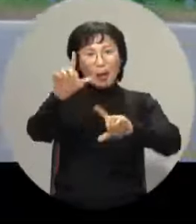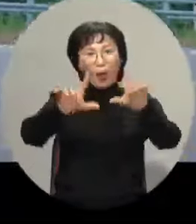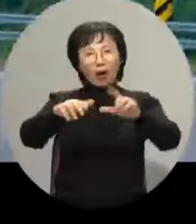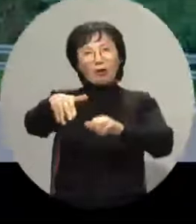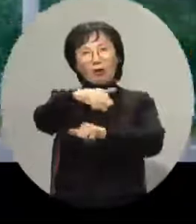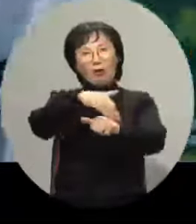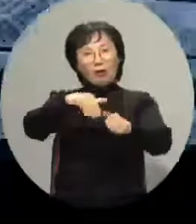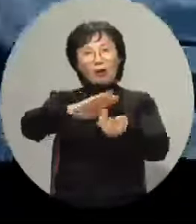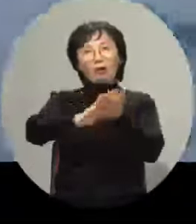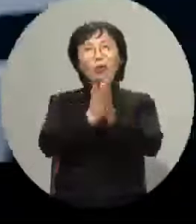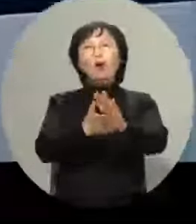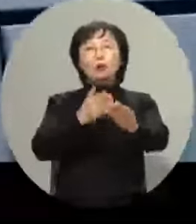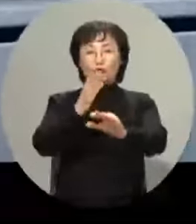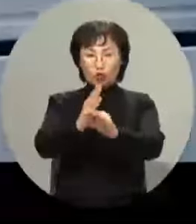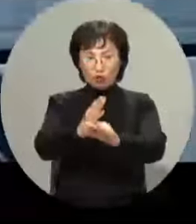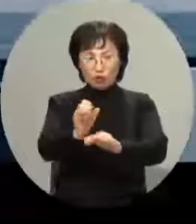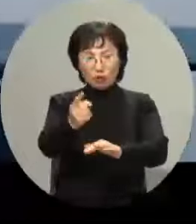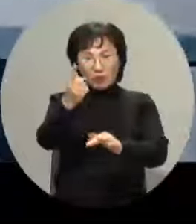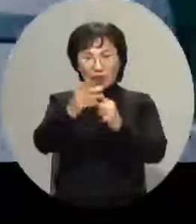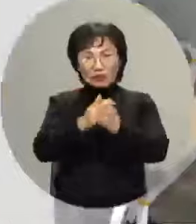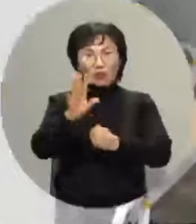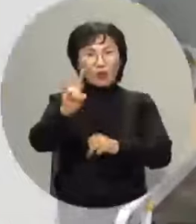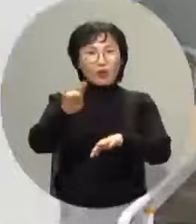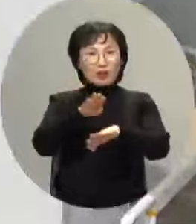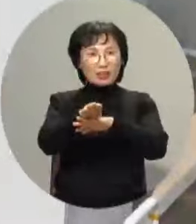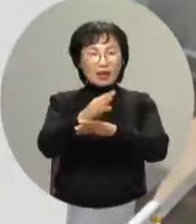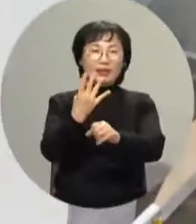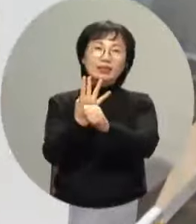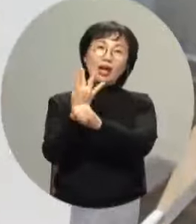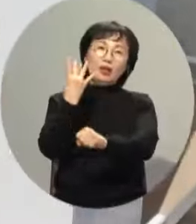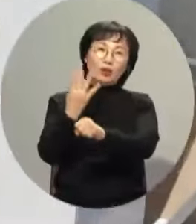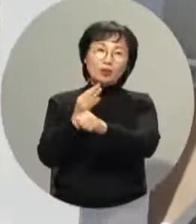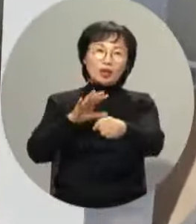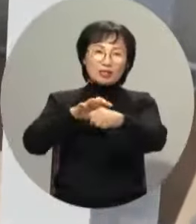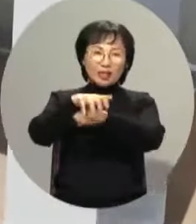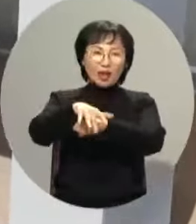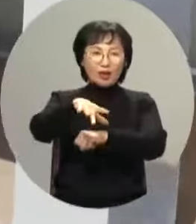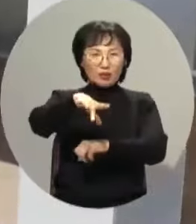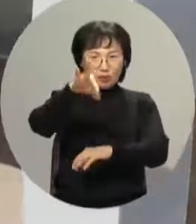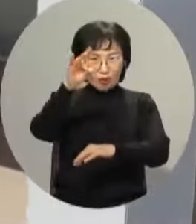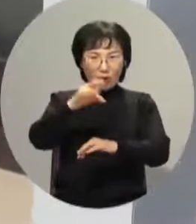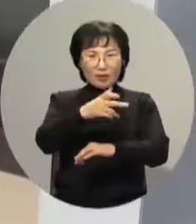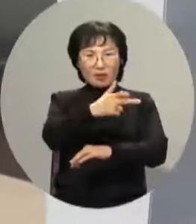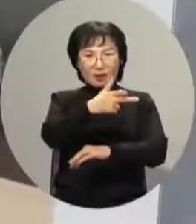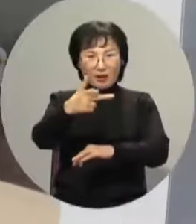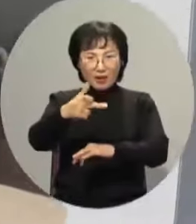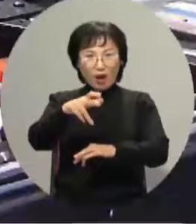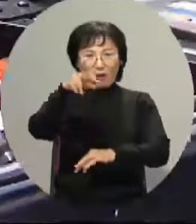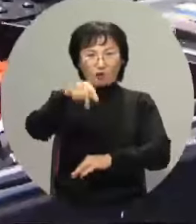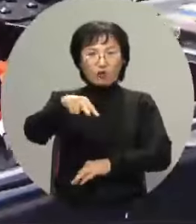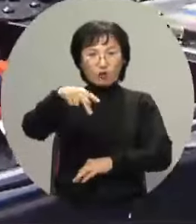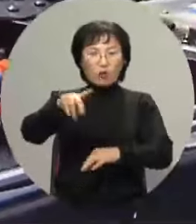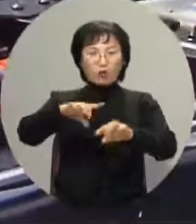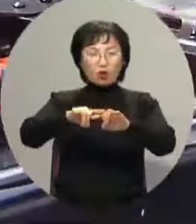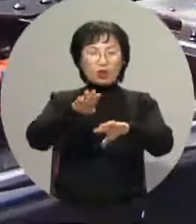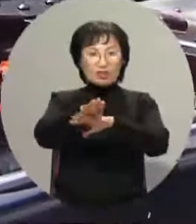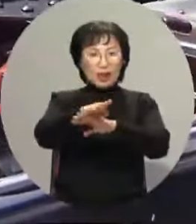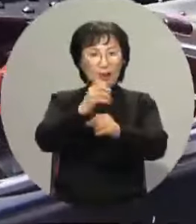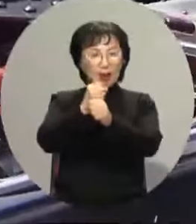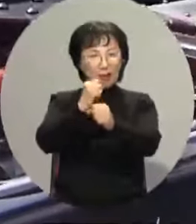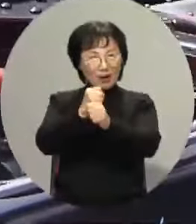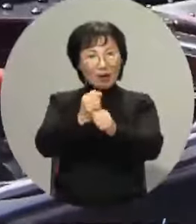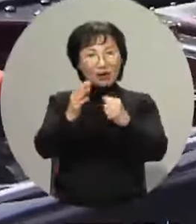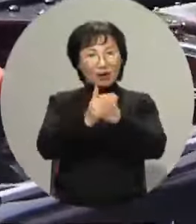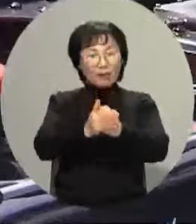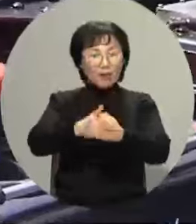있기 때문입니다. 이 같은 흐름에 현대차도 4년 전 세계 최초로 대형급 수소 전기 트럭을 양산해